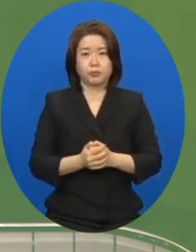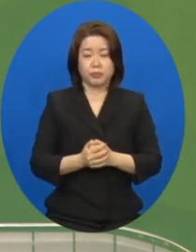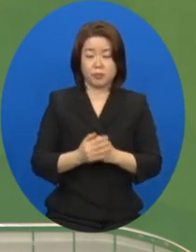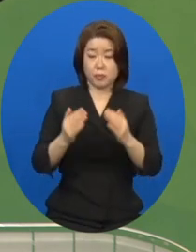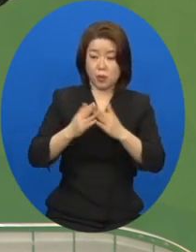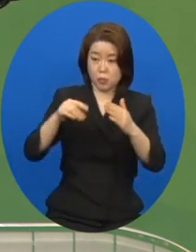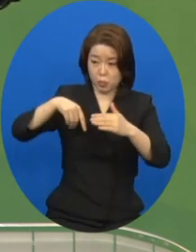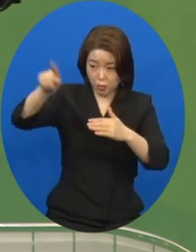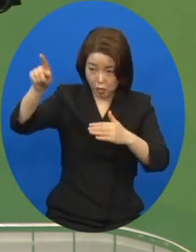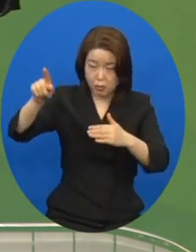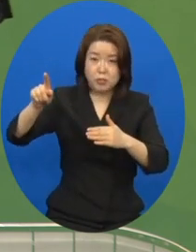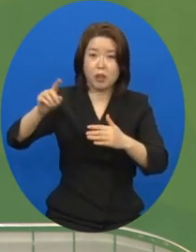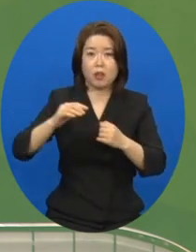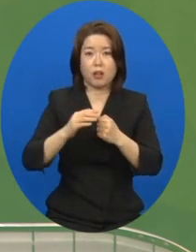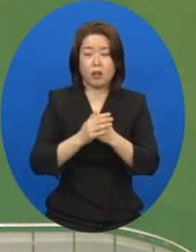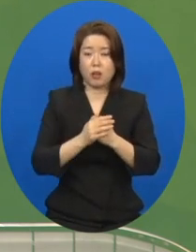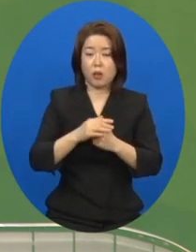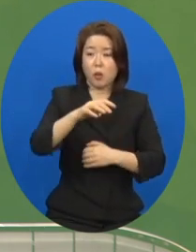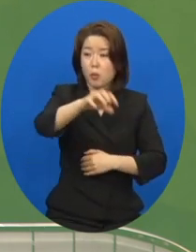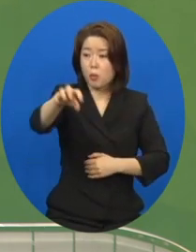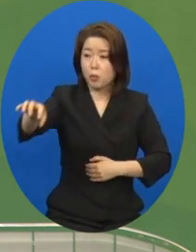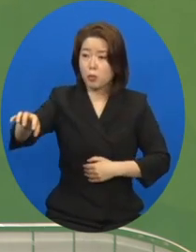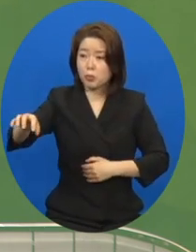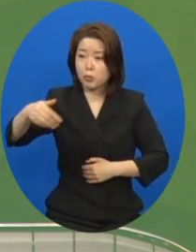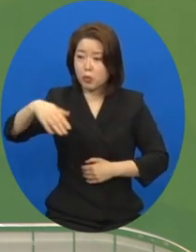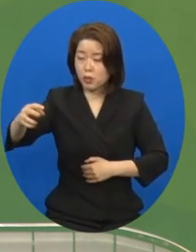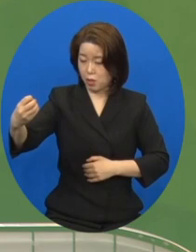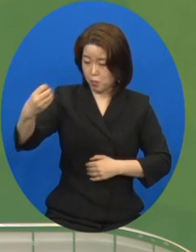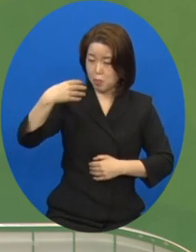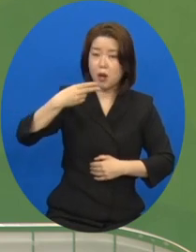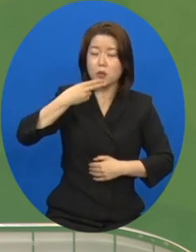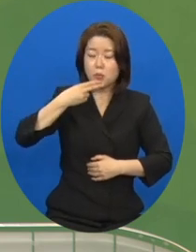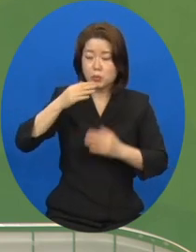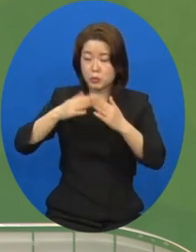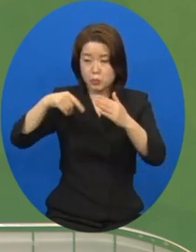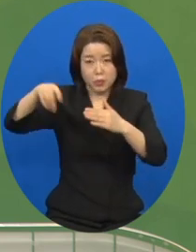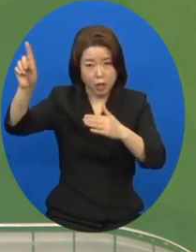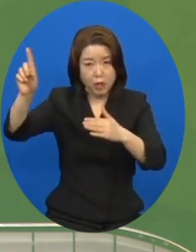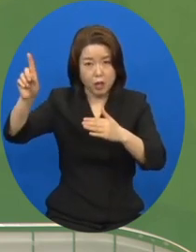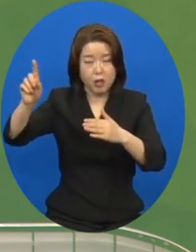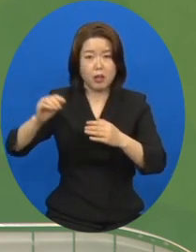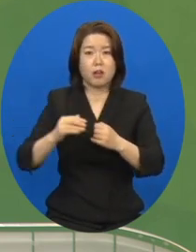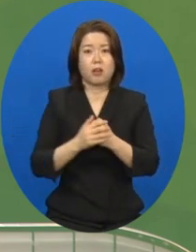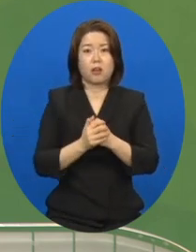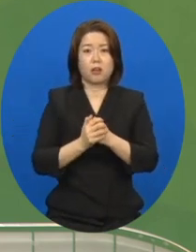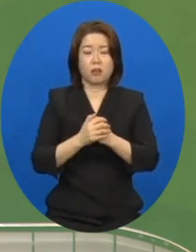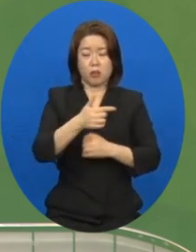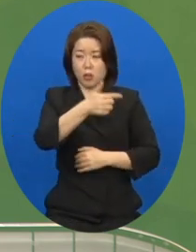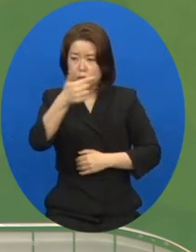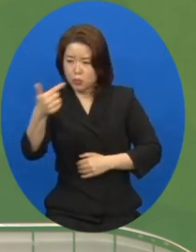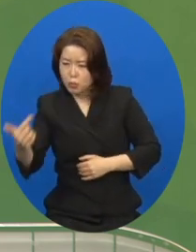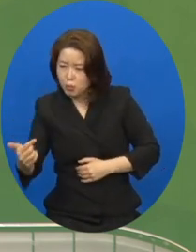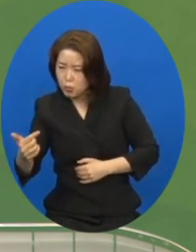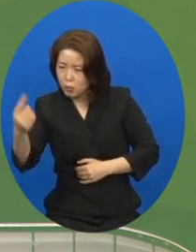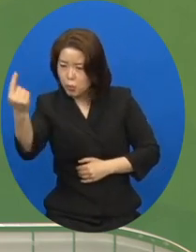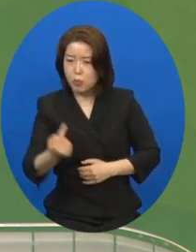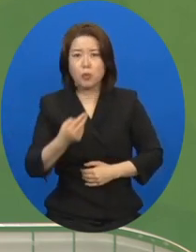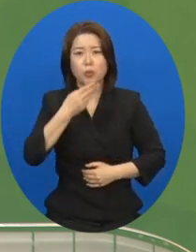외출을 했는데 어디로 간다 말도 없이 그냥 외출을 했어요. 저녁이 돼도 안